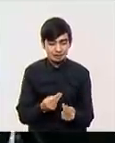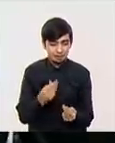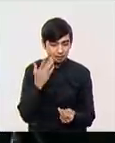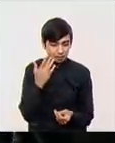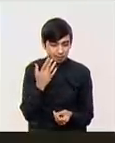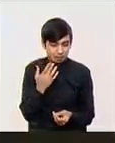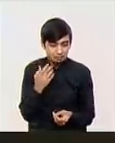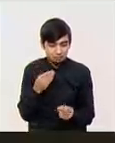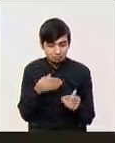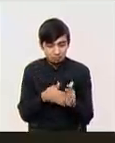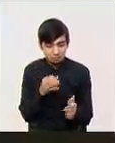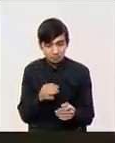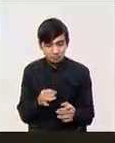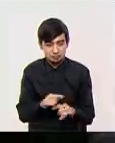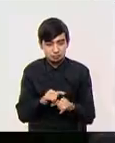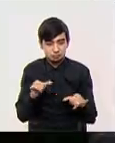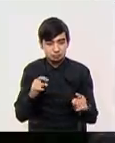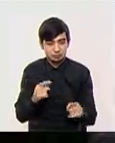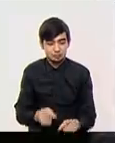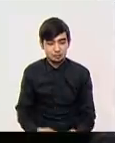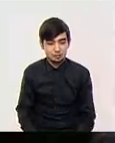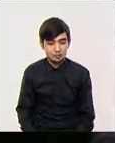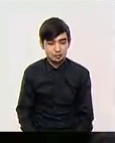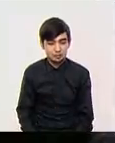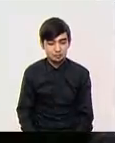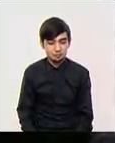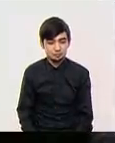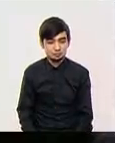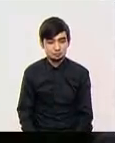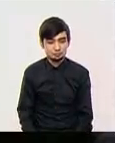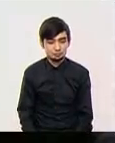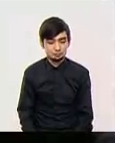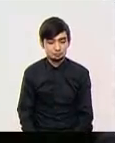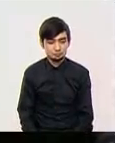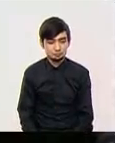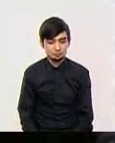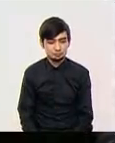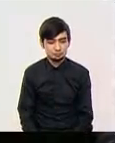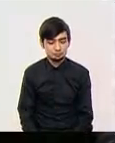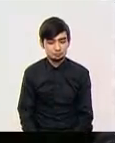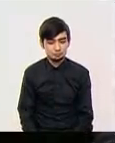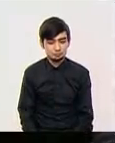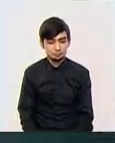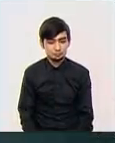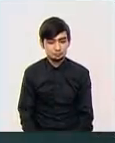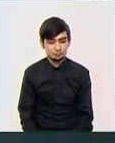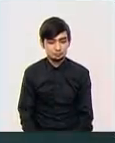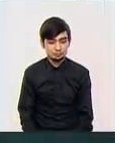құмарлық дерті неге дендеп барады? Ол банктен бәлінбай миллиондап алып тұрып ойнап